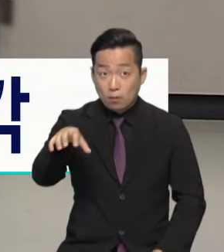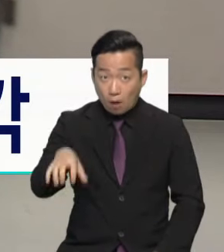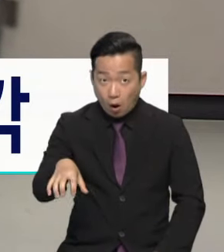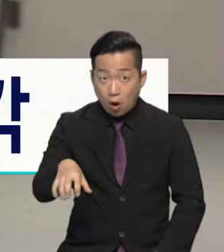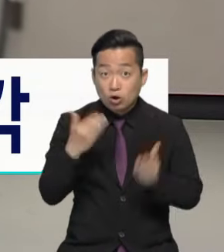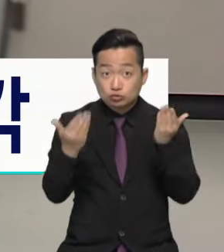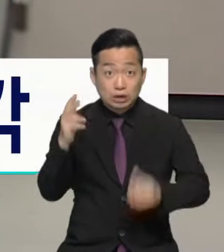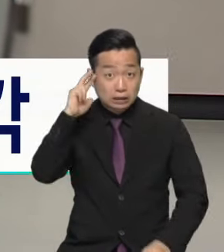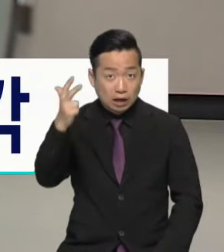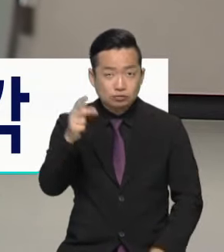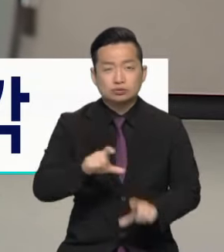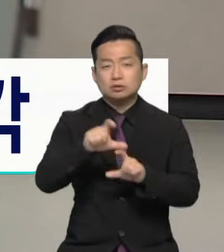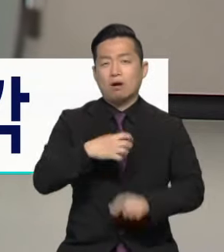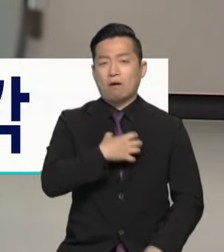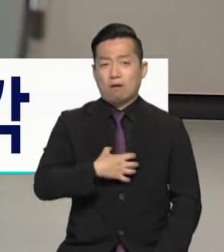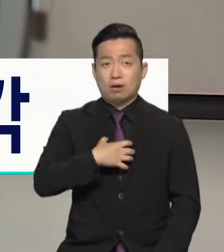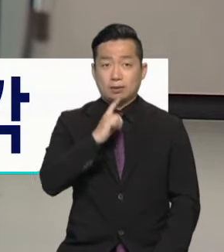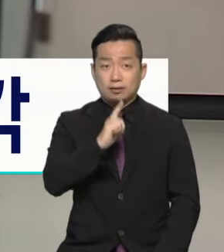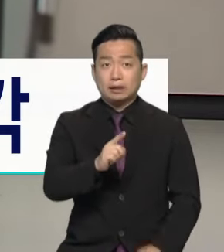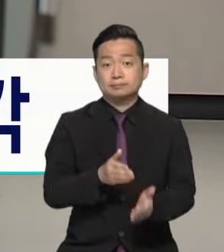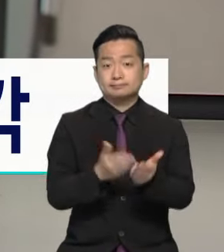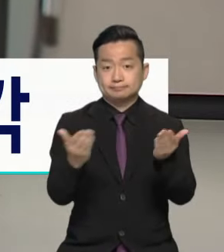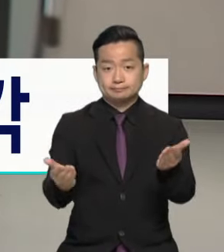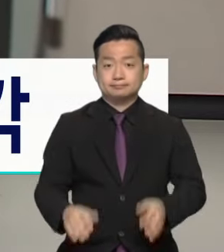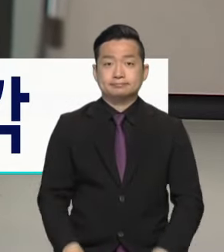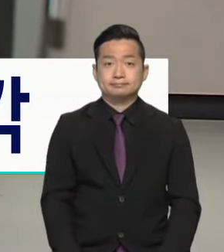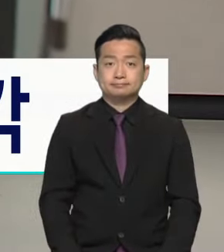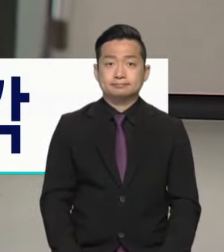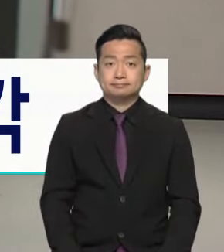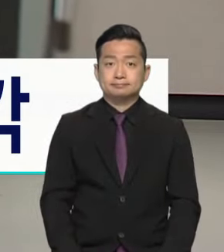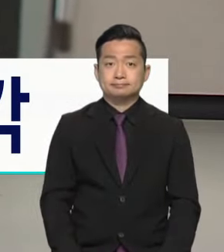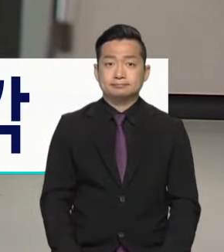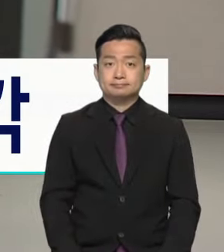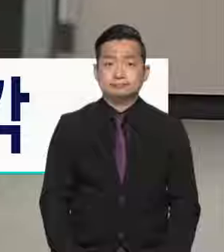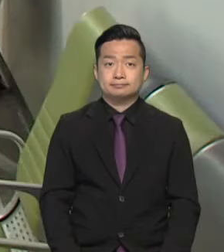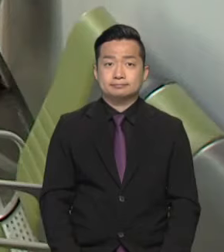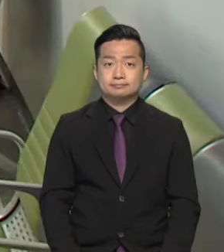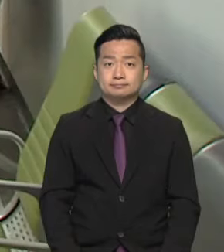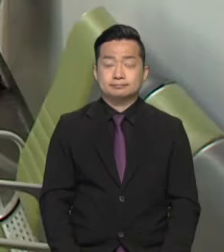한 다음 주가 걱정입니다. 김지욱 기자가 보도합니다.